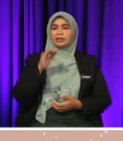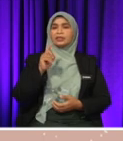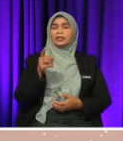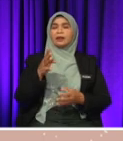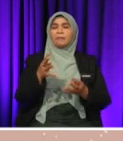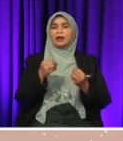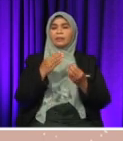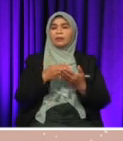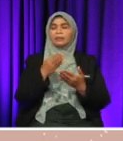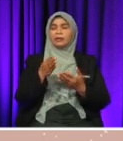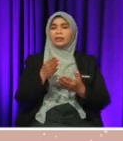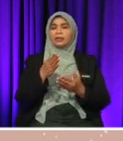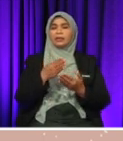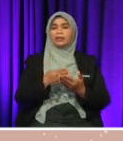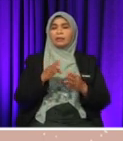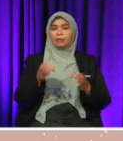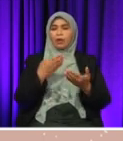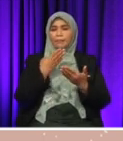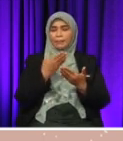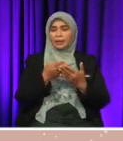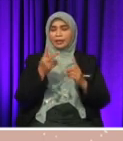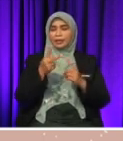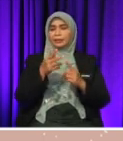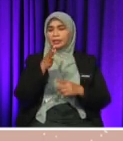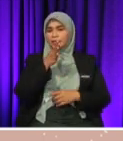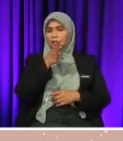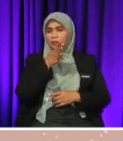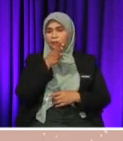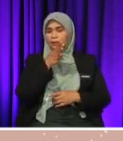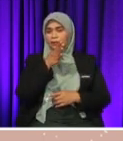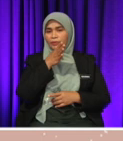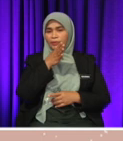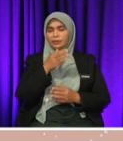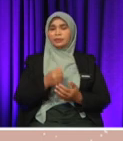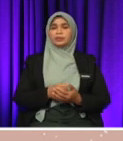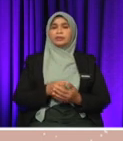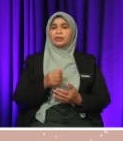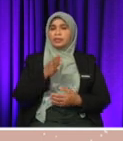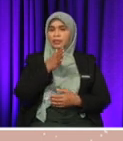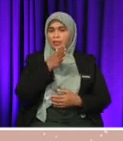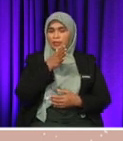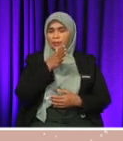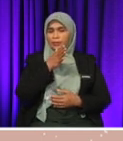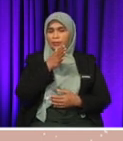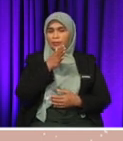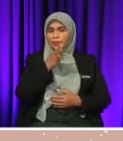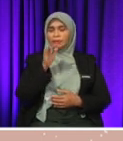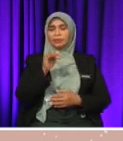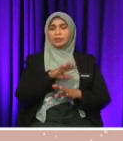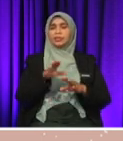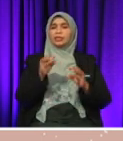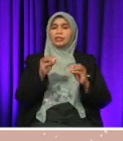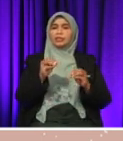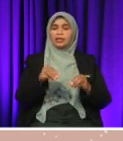dia mau memberi Bakti kepada ibunya ke Sri Taman budimu ibu yang tak tertanam